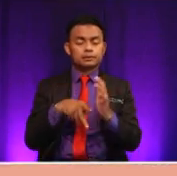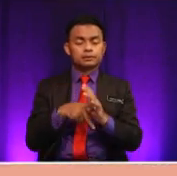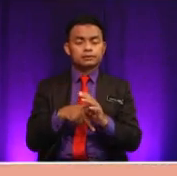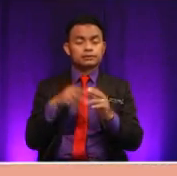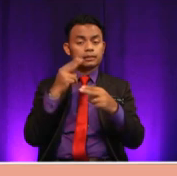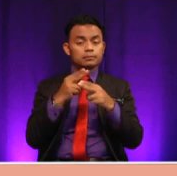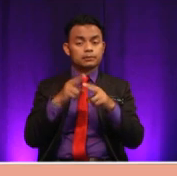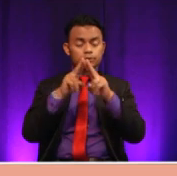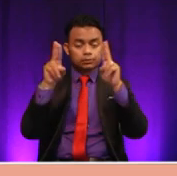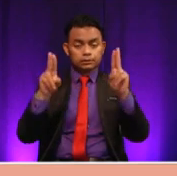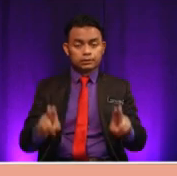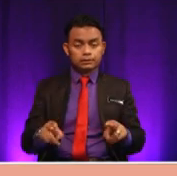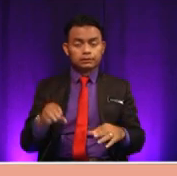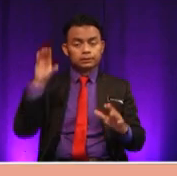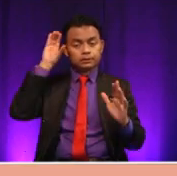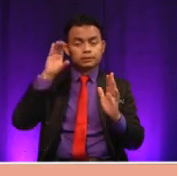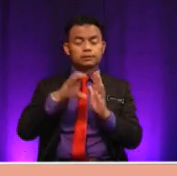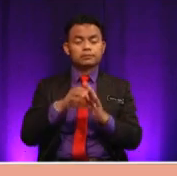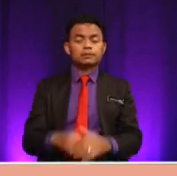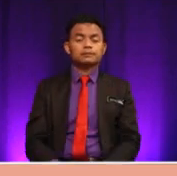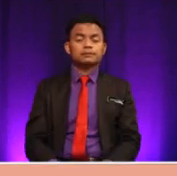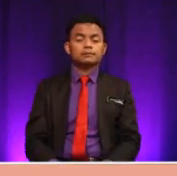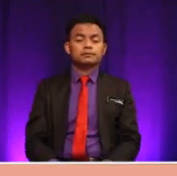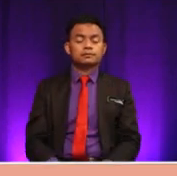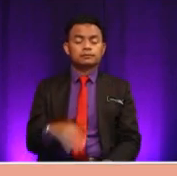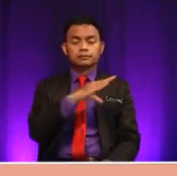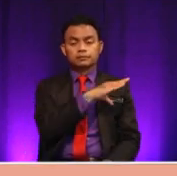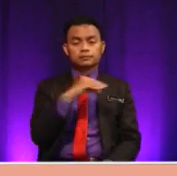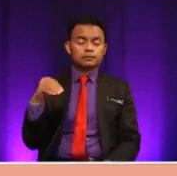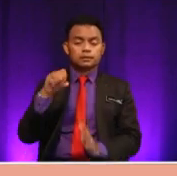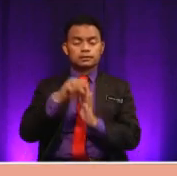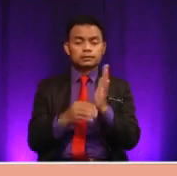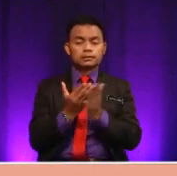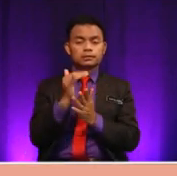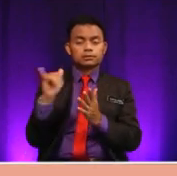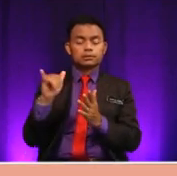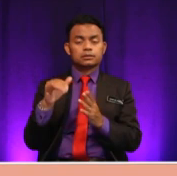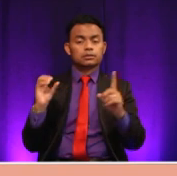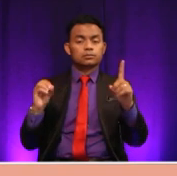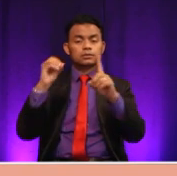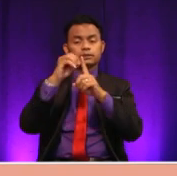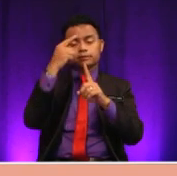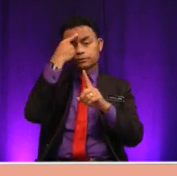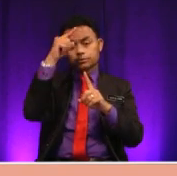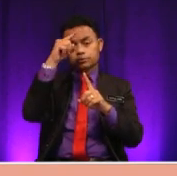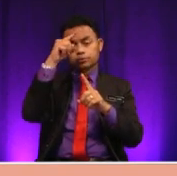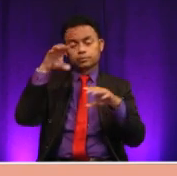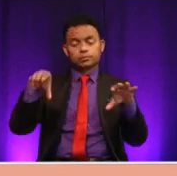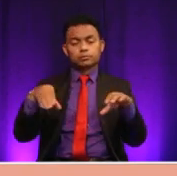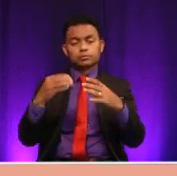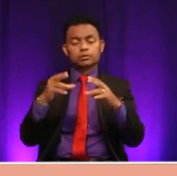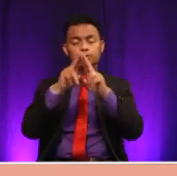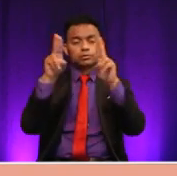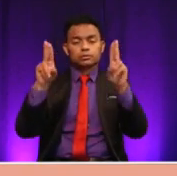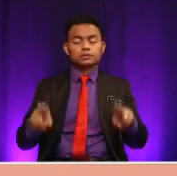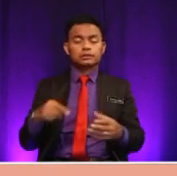dan seterusnya kita kita tahu apel objektif tujuan untuk melaksanakan ujian ini adalah